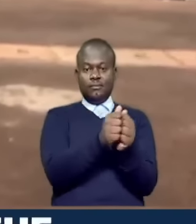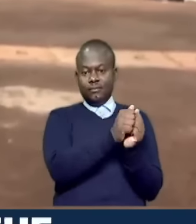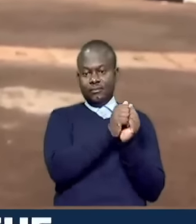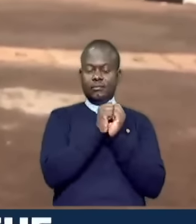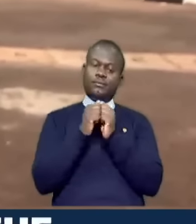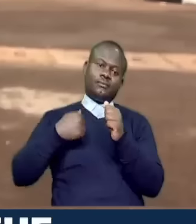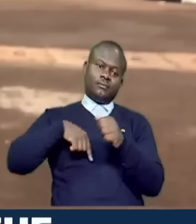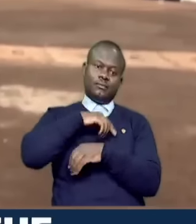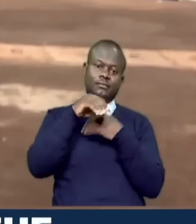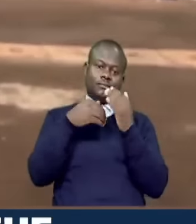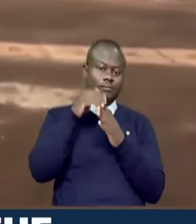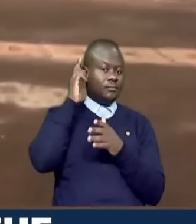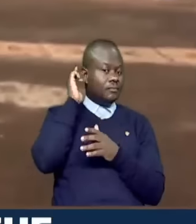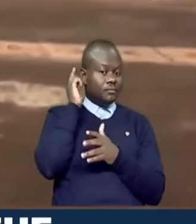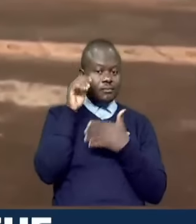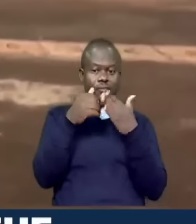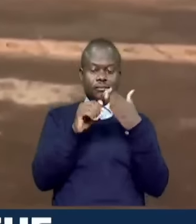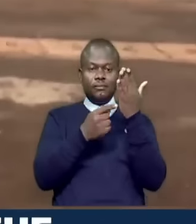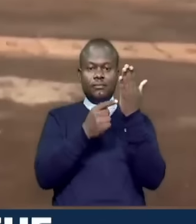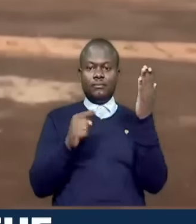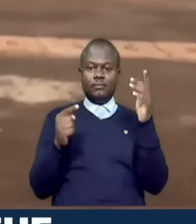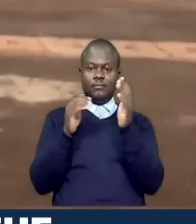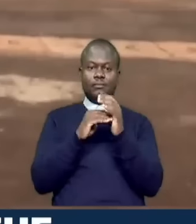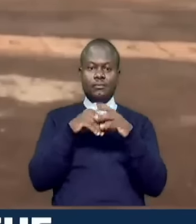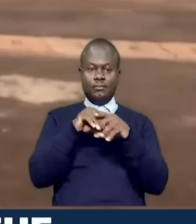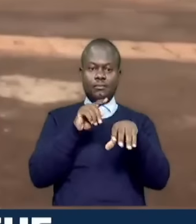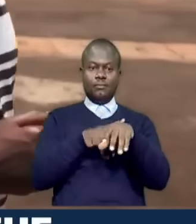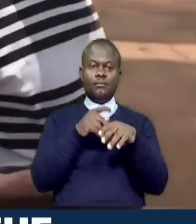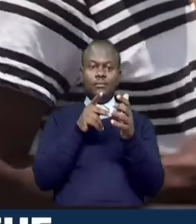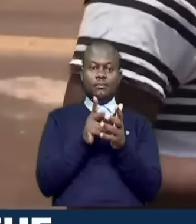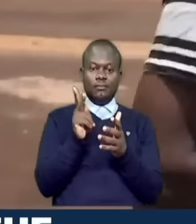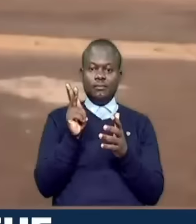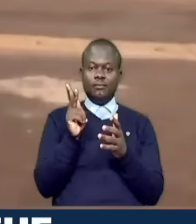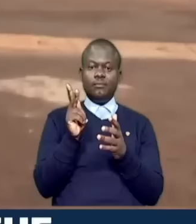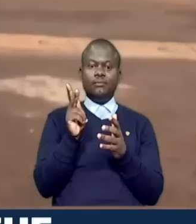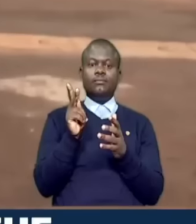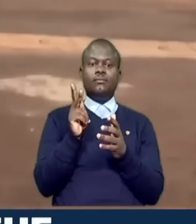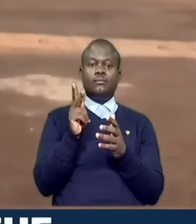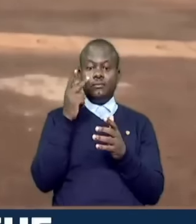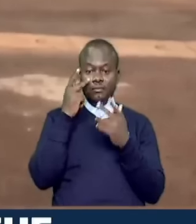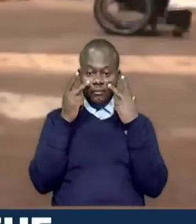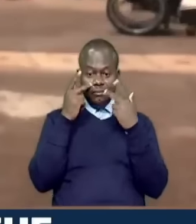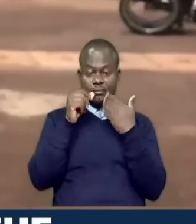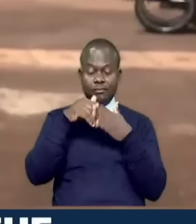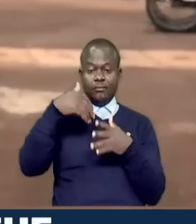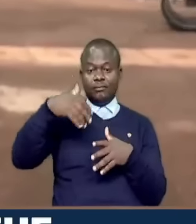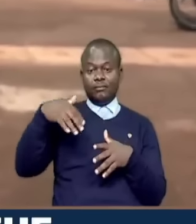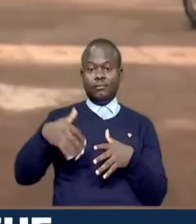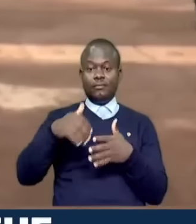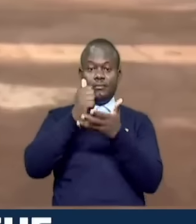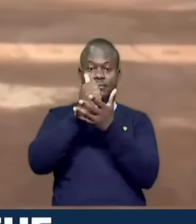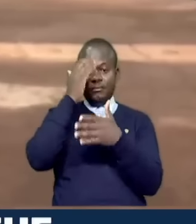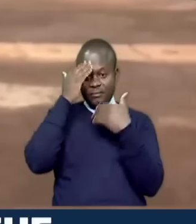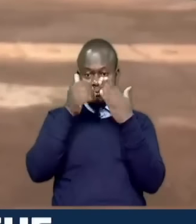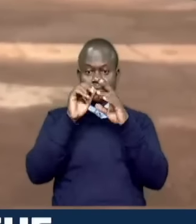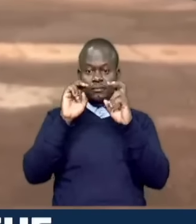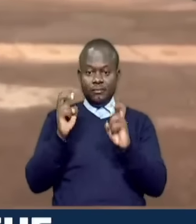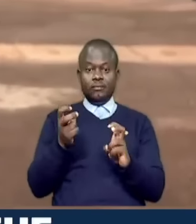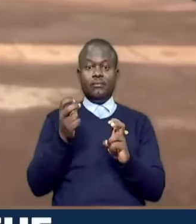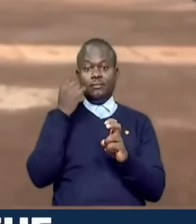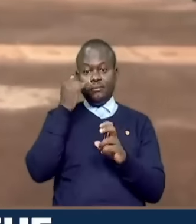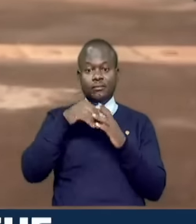mbonye telefoni ikoranabuhanga kandi mu gihe yagura akayiva mu gihe cyangwa za 50 kuyabona bigoye birajya bimfasha kubera ko nyine iyo chatinga